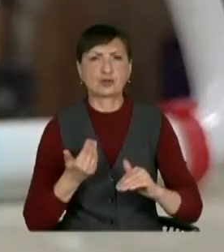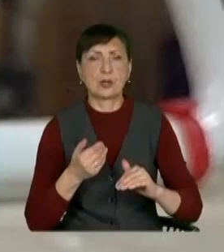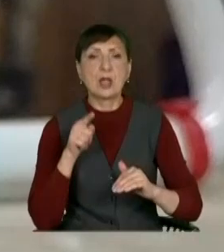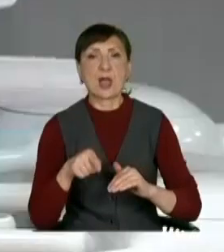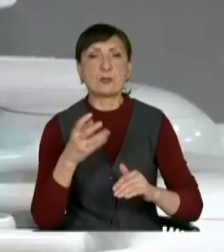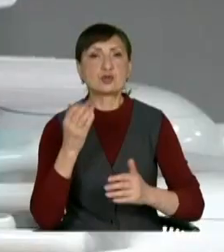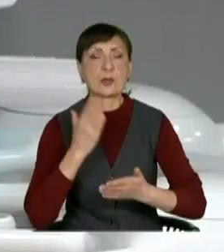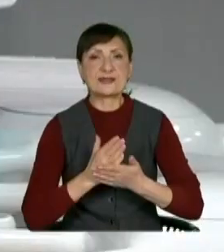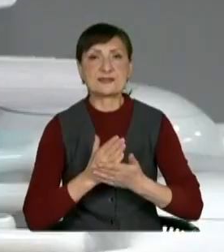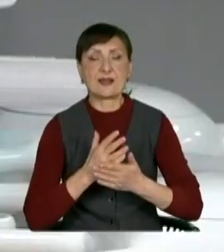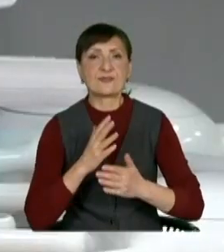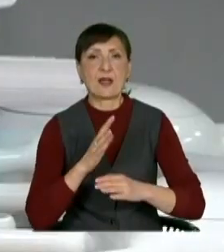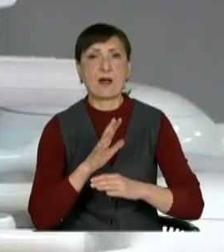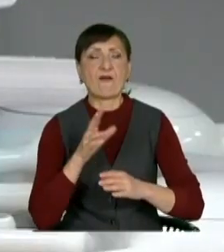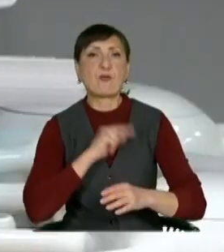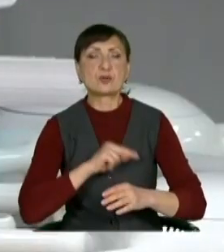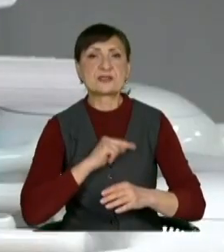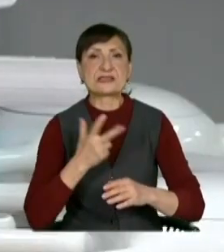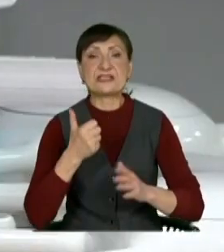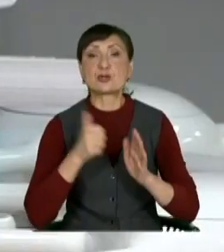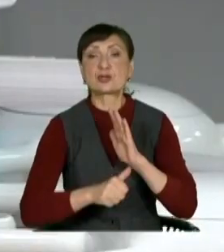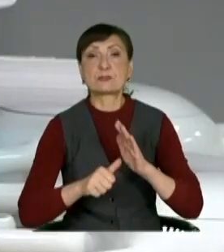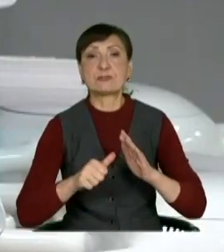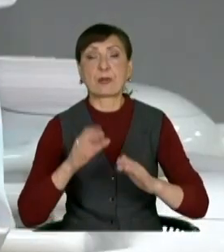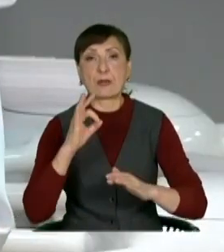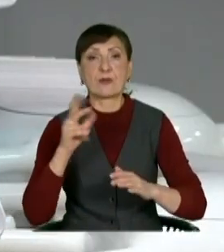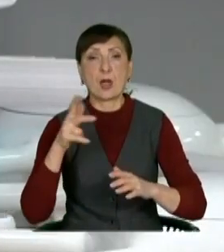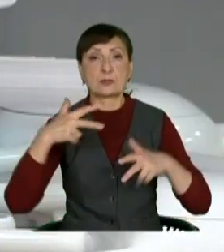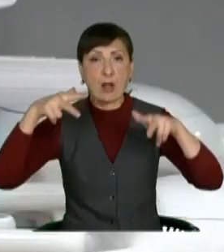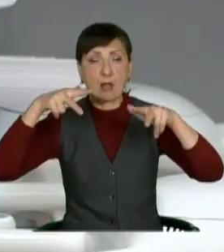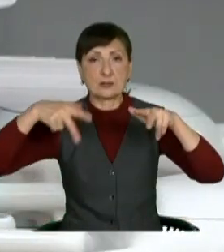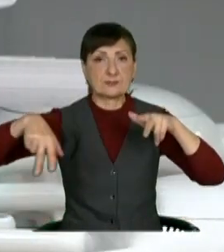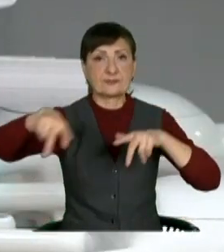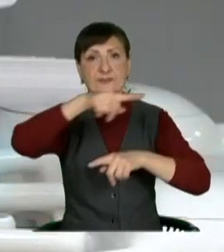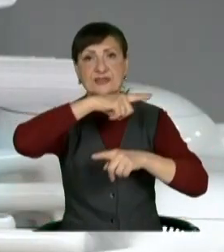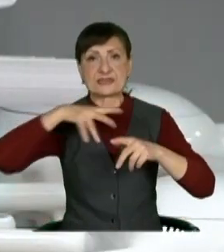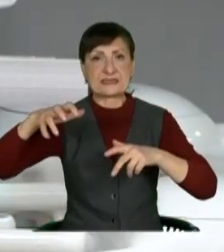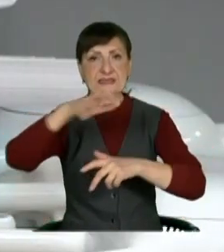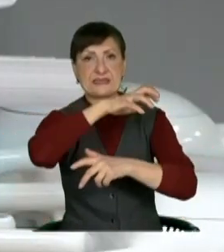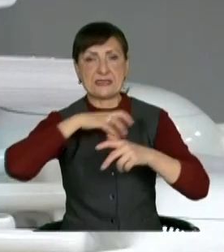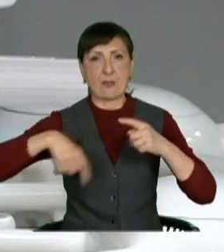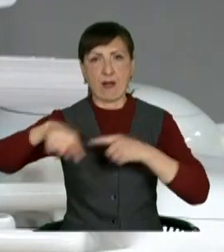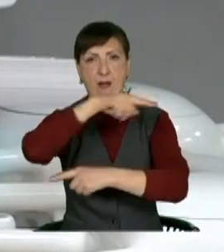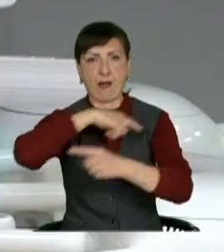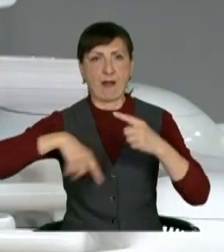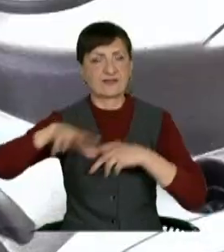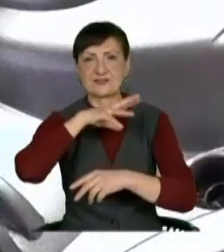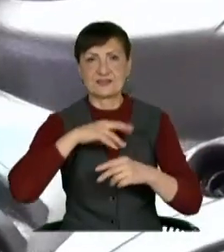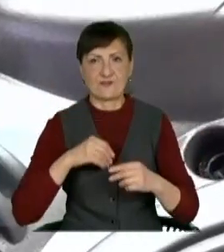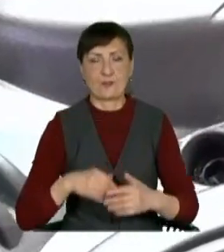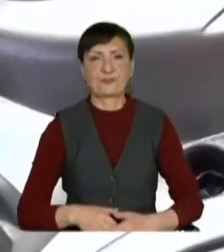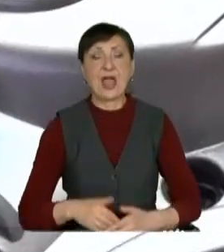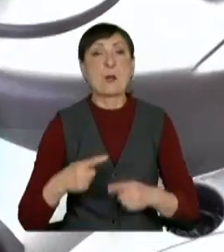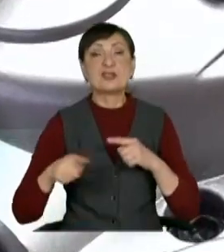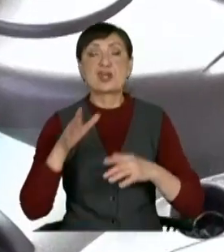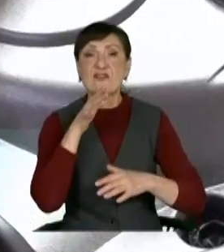Также там есть такая функция, как 360 градусов, то есть дрон облетает и делает снимок на весь объект в режиме 360 градусов.